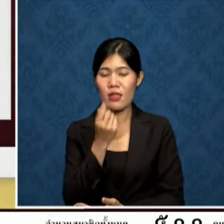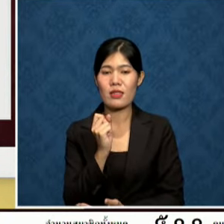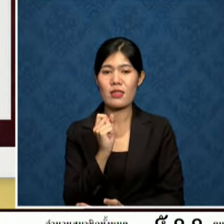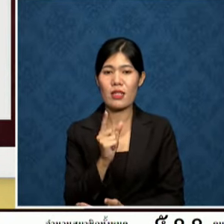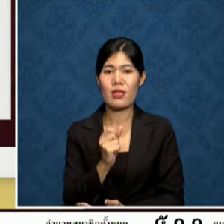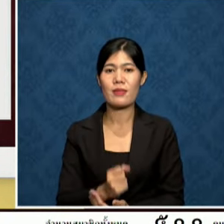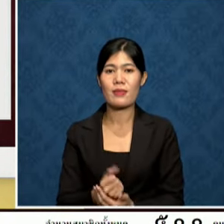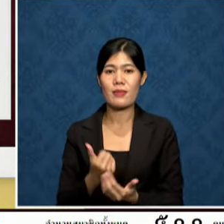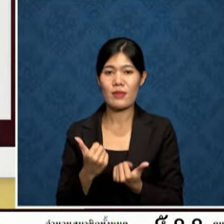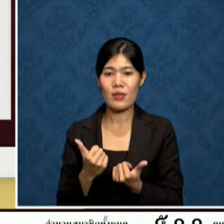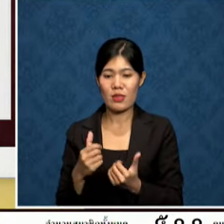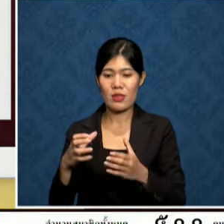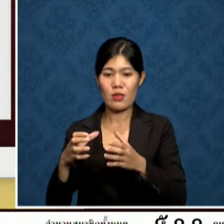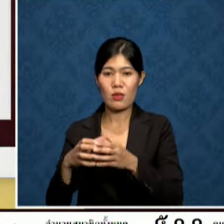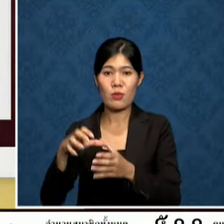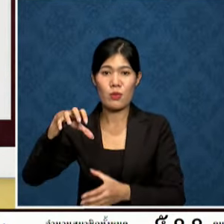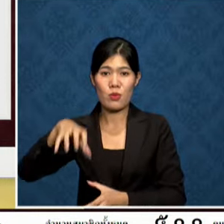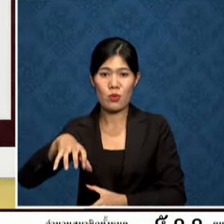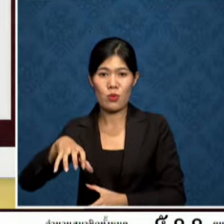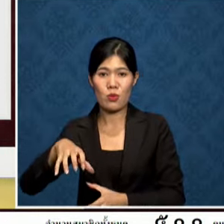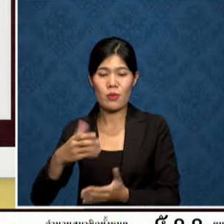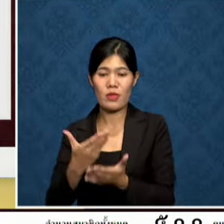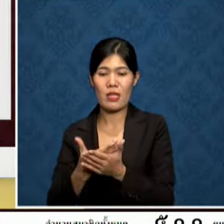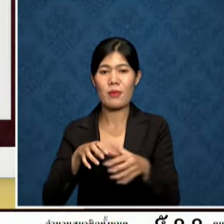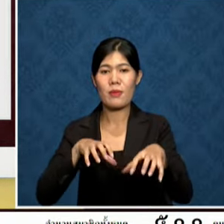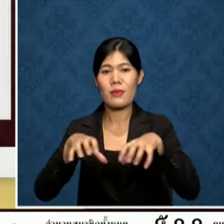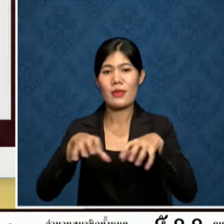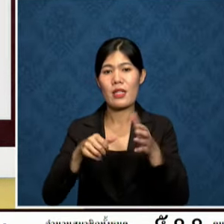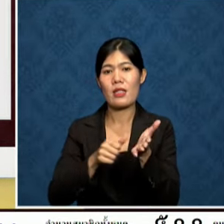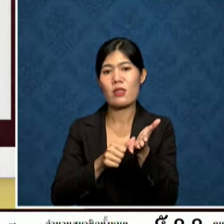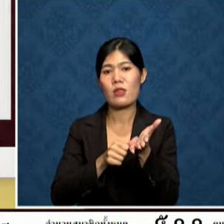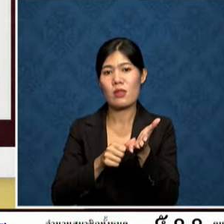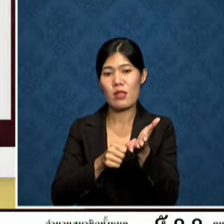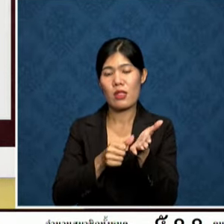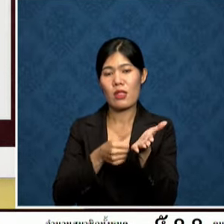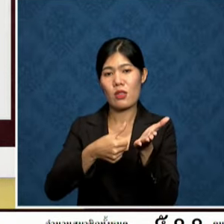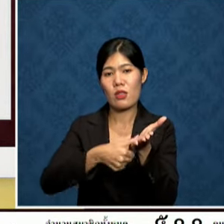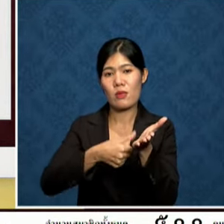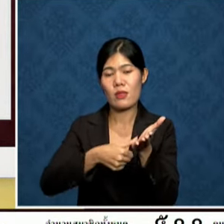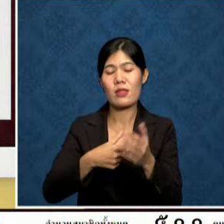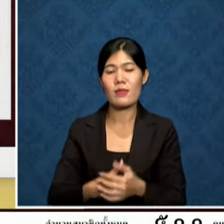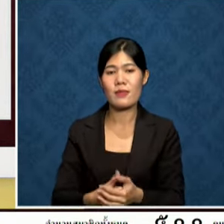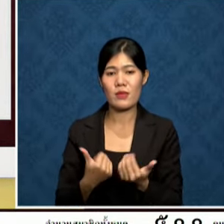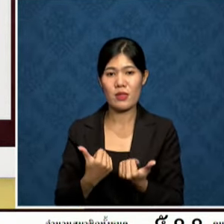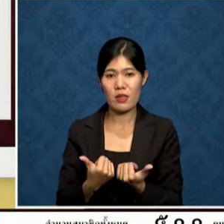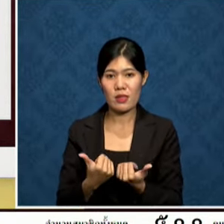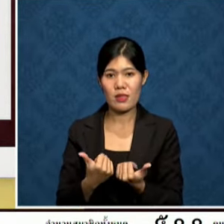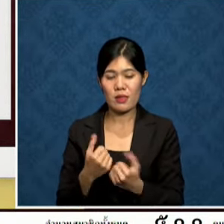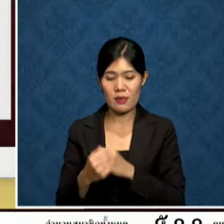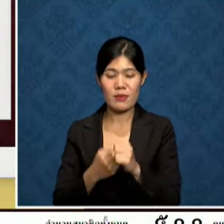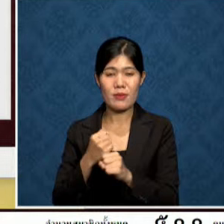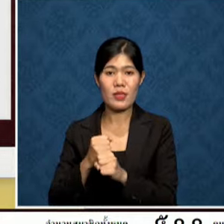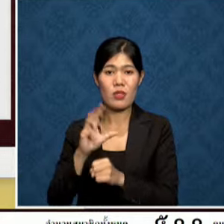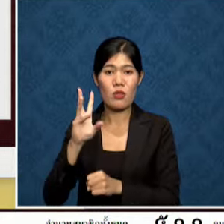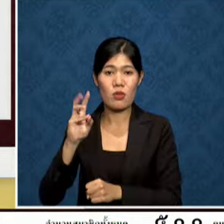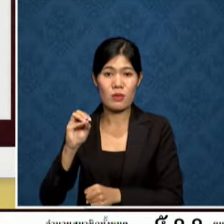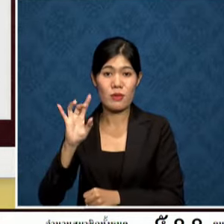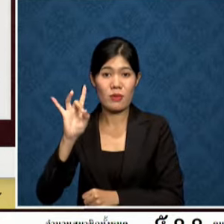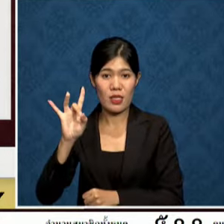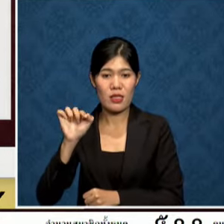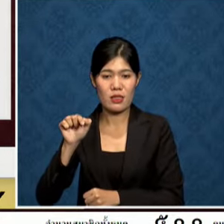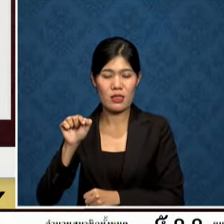บริหารหนี้สาธารณะนะคะได้มาชี้แจงในอนุกรรมาธิการติดตามงบประมาณ 2568ค่ะว่าปีนี้ปี 68นี้นะคะได้